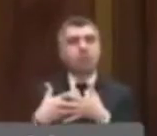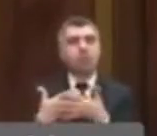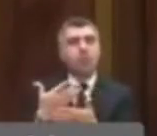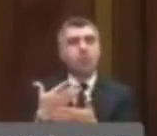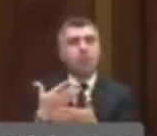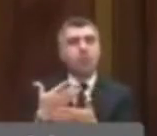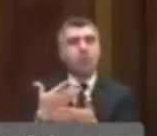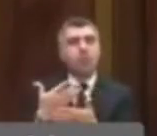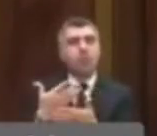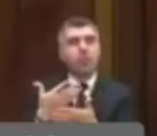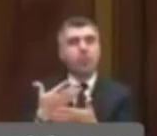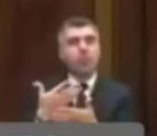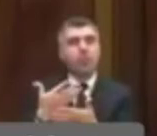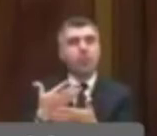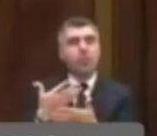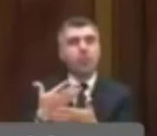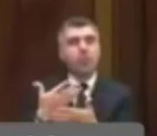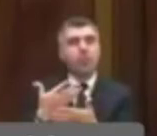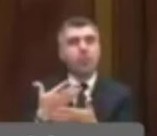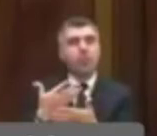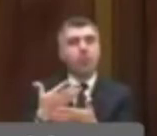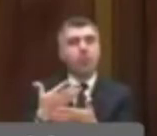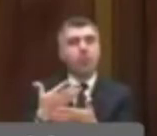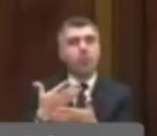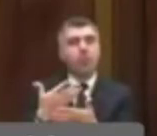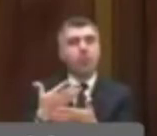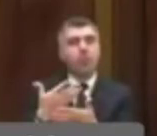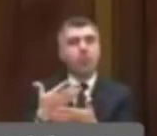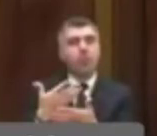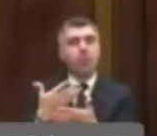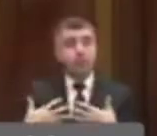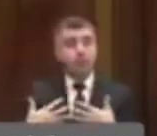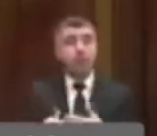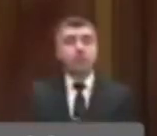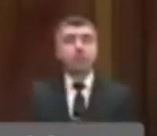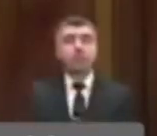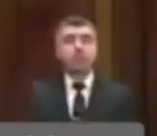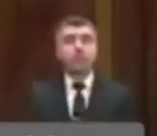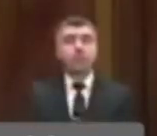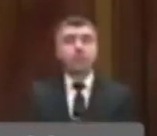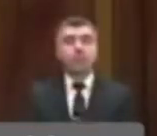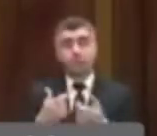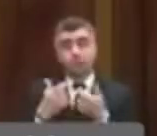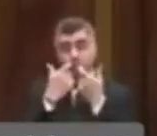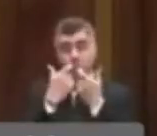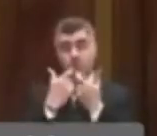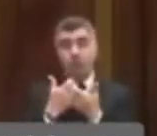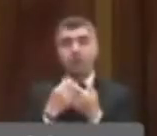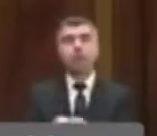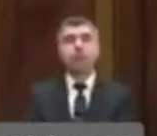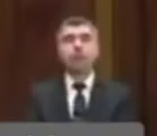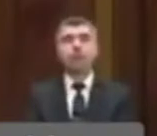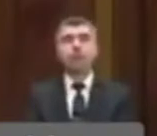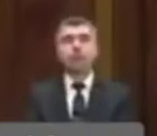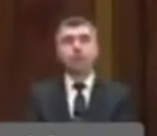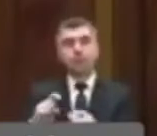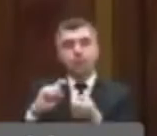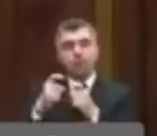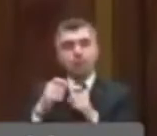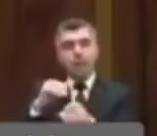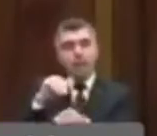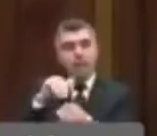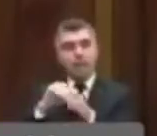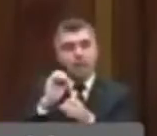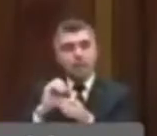لكم، وحنا كنفرحوا يعني بلي نشوفوا يعني المعارضة قوية